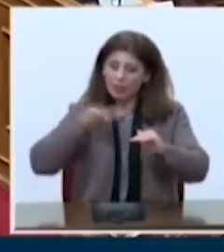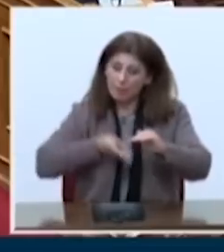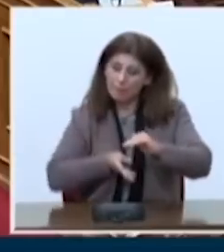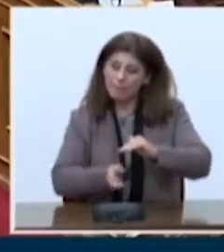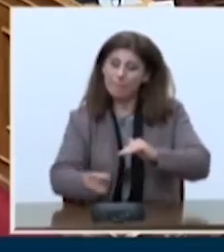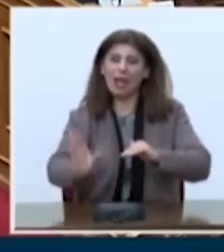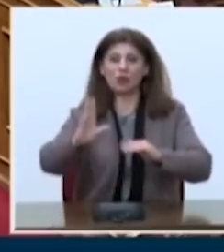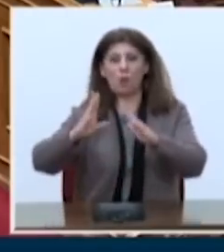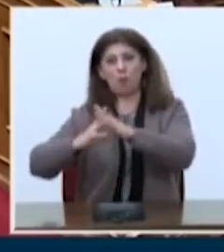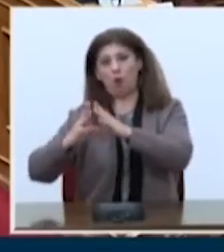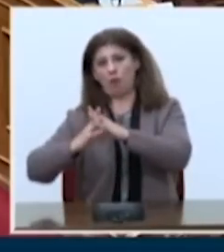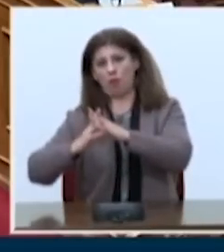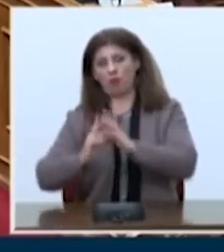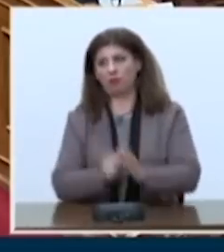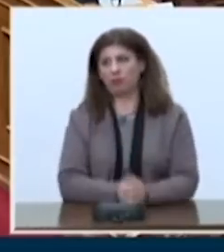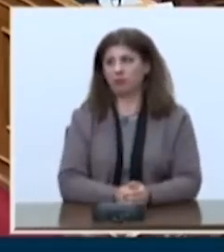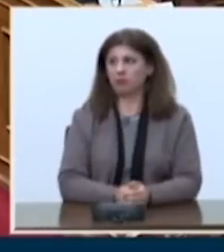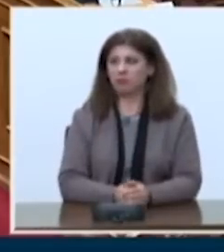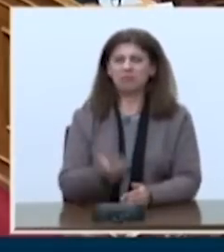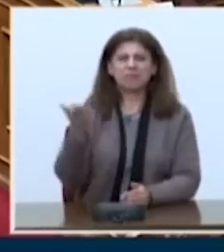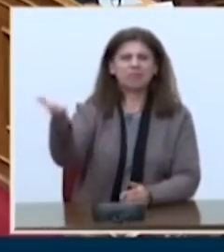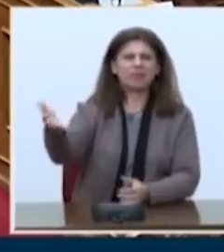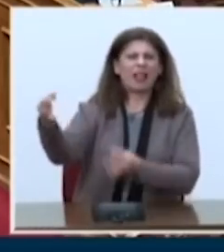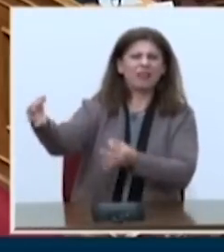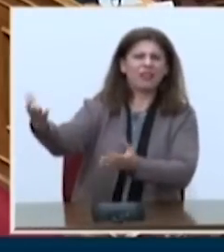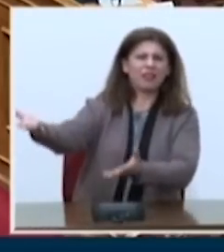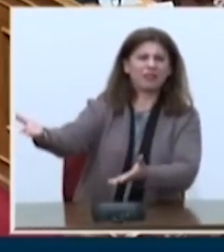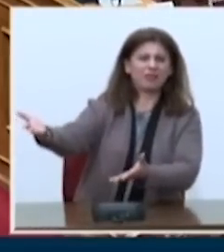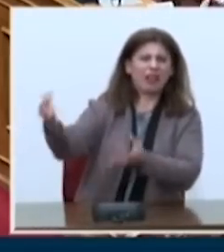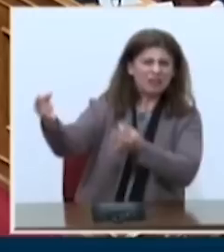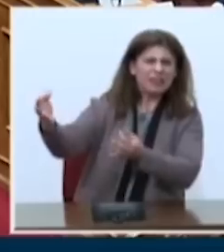Αλλά αυτοί είστε. Εδώ.